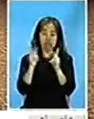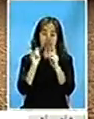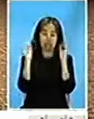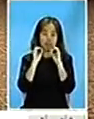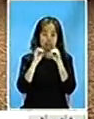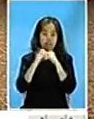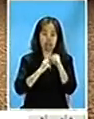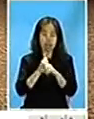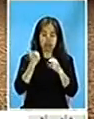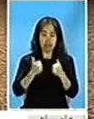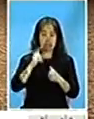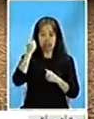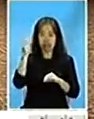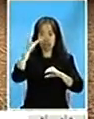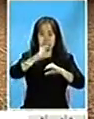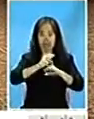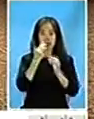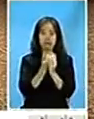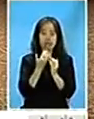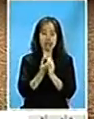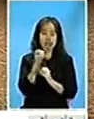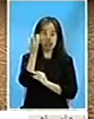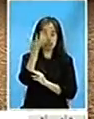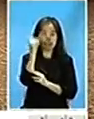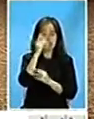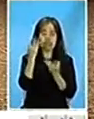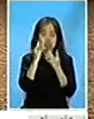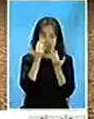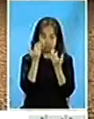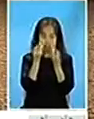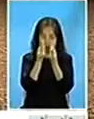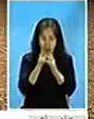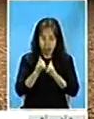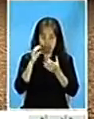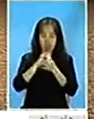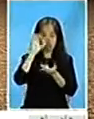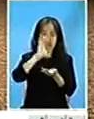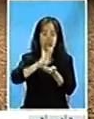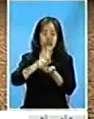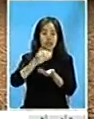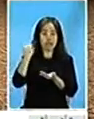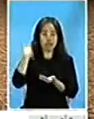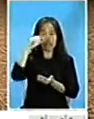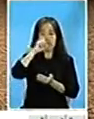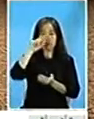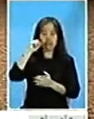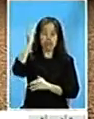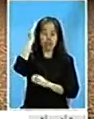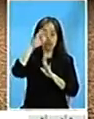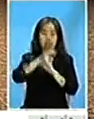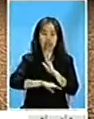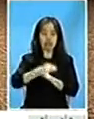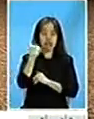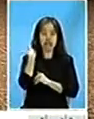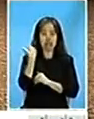ๆปีนี้ก็ตั้งมาอีกแล้วก็วงเงินนั้นก็มากมายเดี๋ยวรายละเอียดในเรื่องของกองทุนก็จะคงจะได้มีเพื่อนท่านสมาชิกกรรมาธิการท่านอื่น